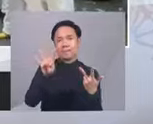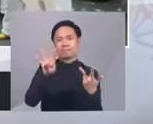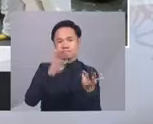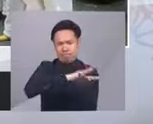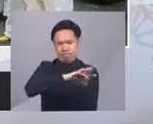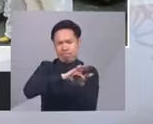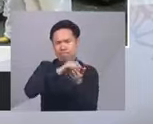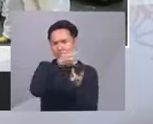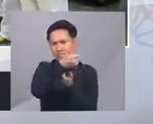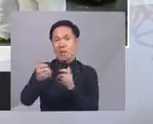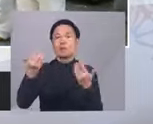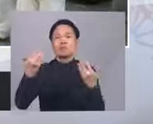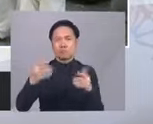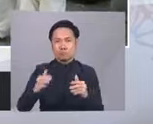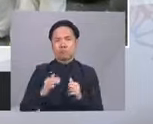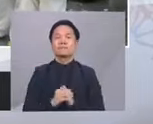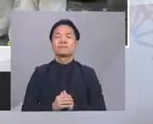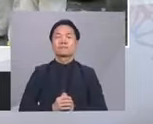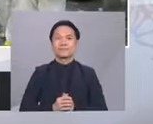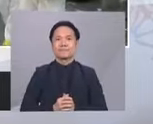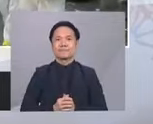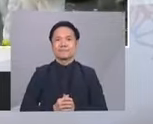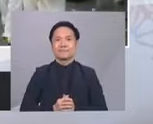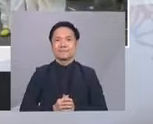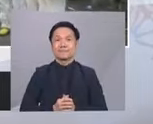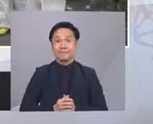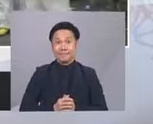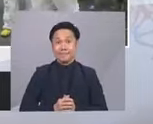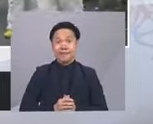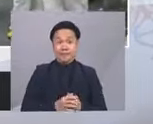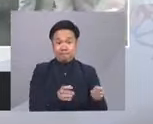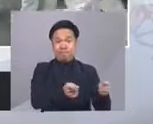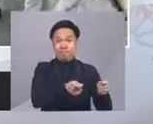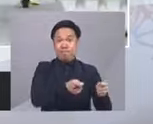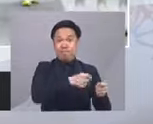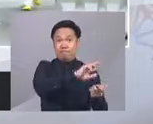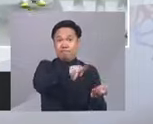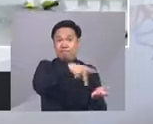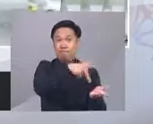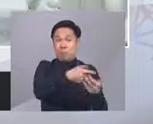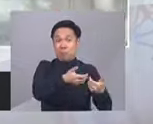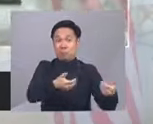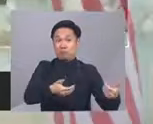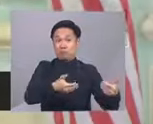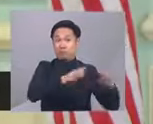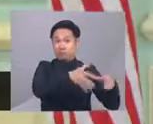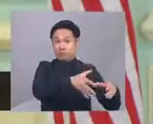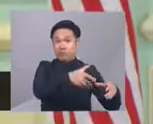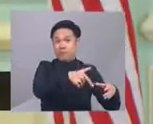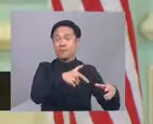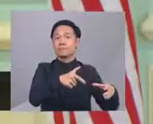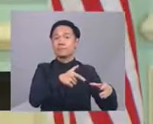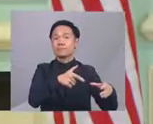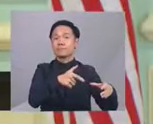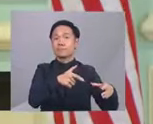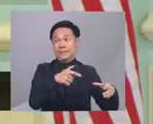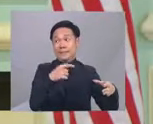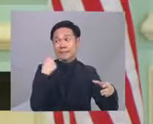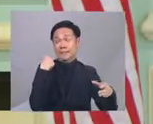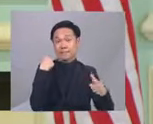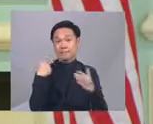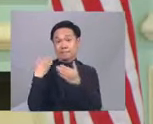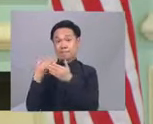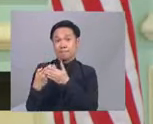operasi. Mengenai pengurusan pusat kuarantin, sejak 8 pagi sehingga 8